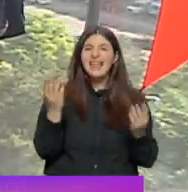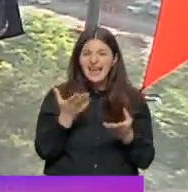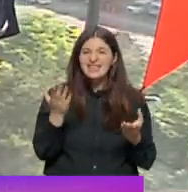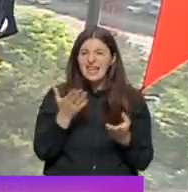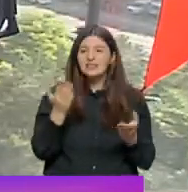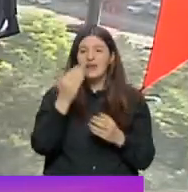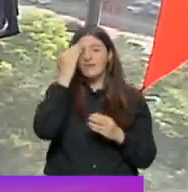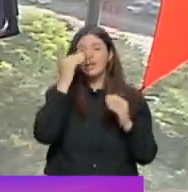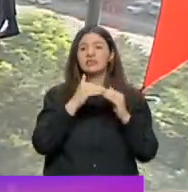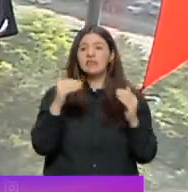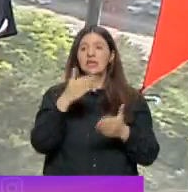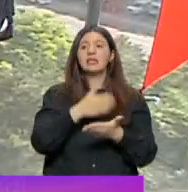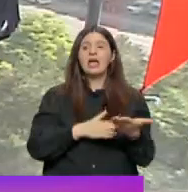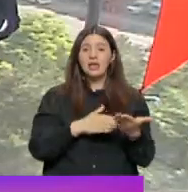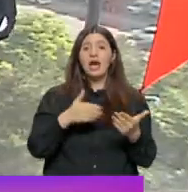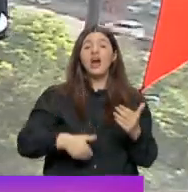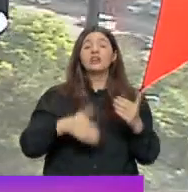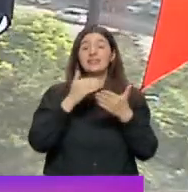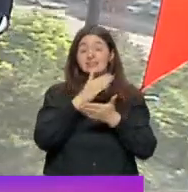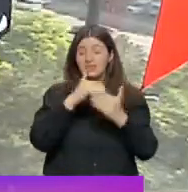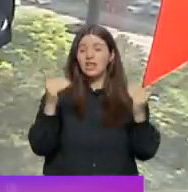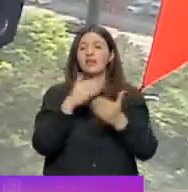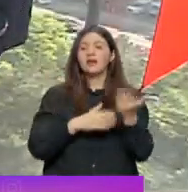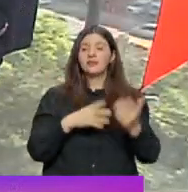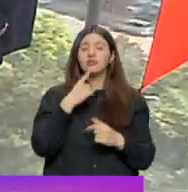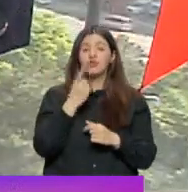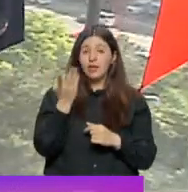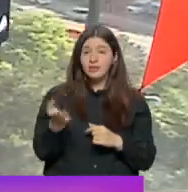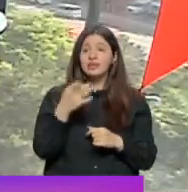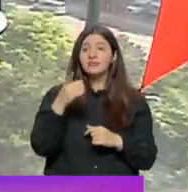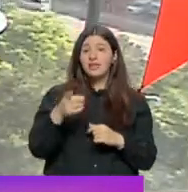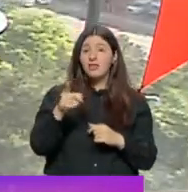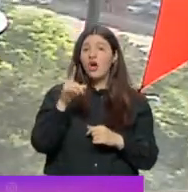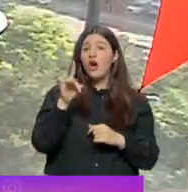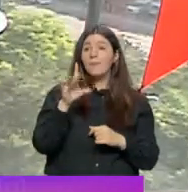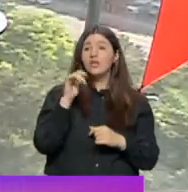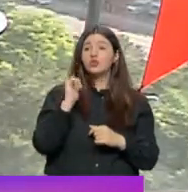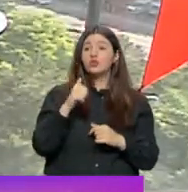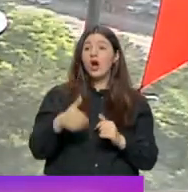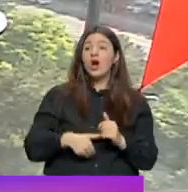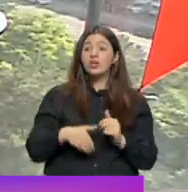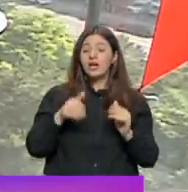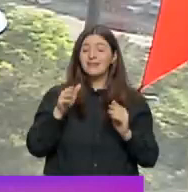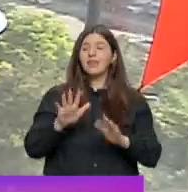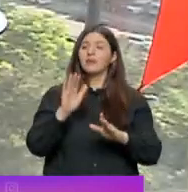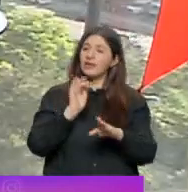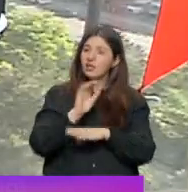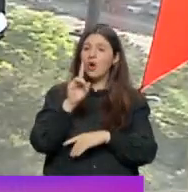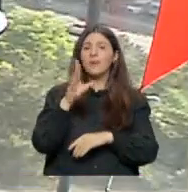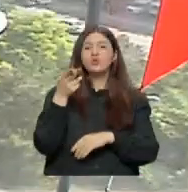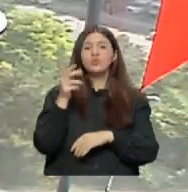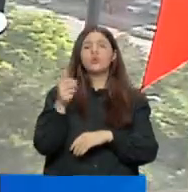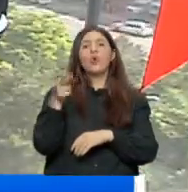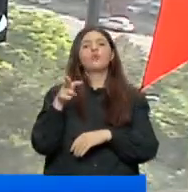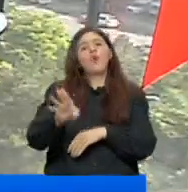neredeyse yoksulluk sınırının yarı, açlık sınırının yarısı kadar. Yani diyorlar ki sen 15 gün aç kalmadan yaşa, 15 gün ölürsen